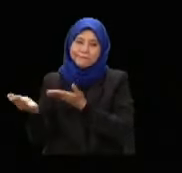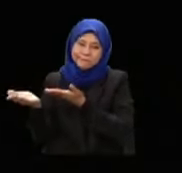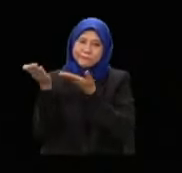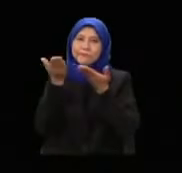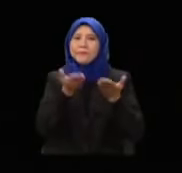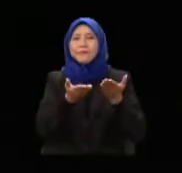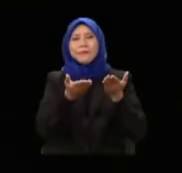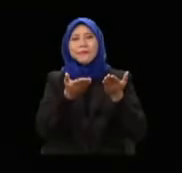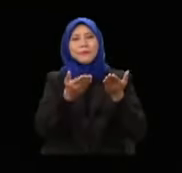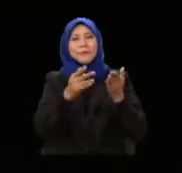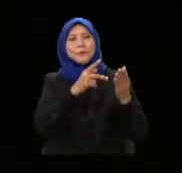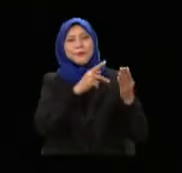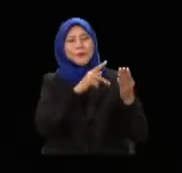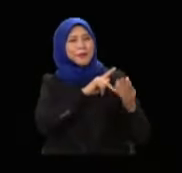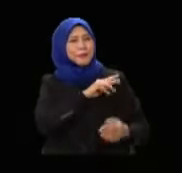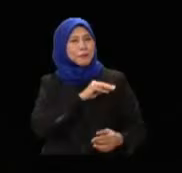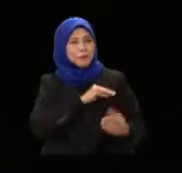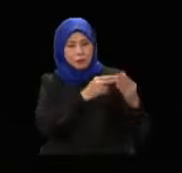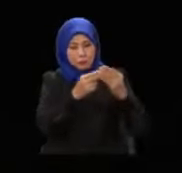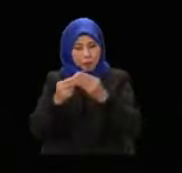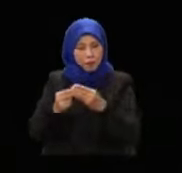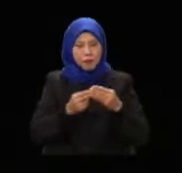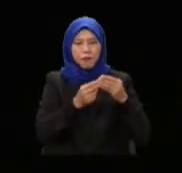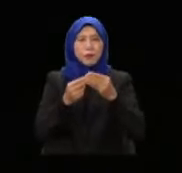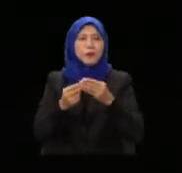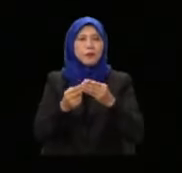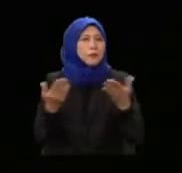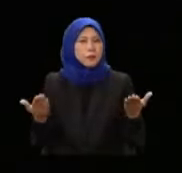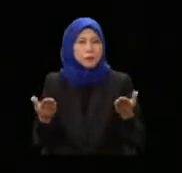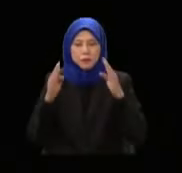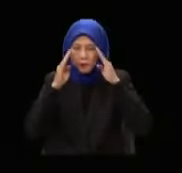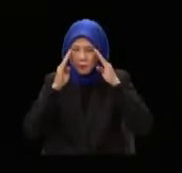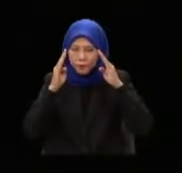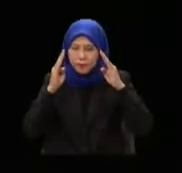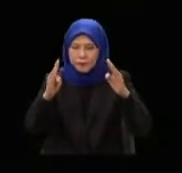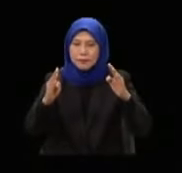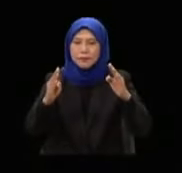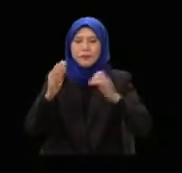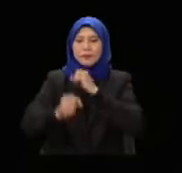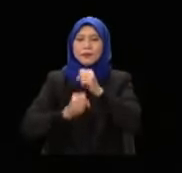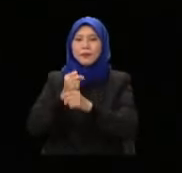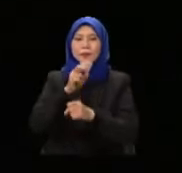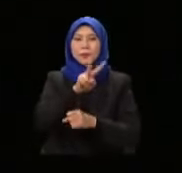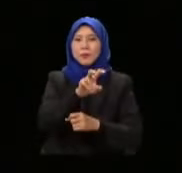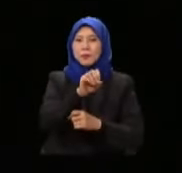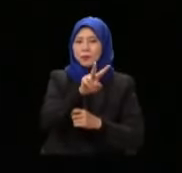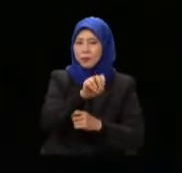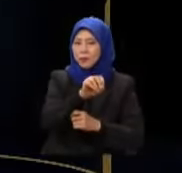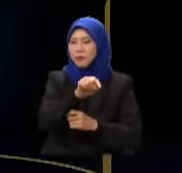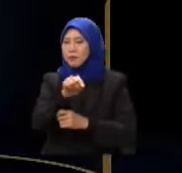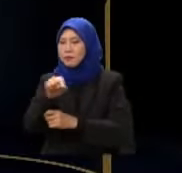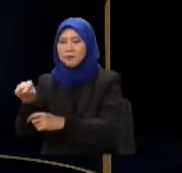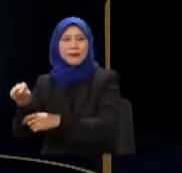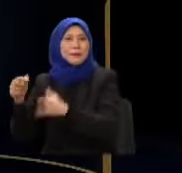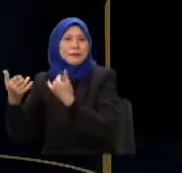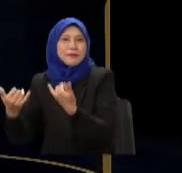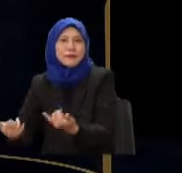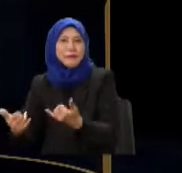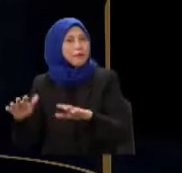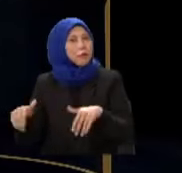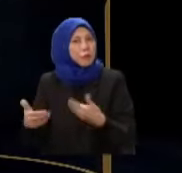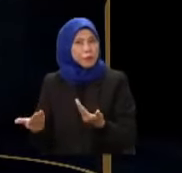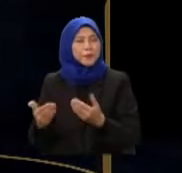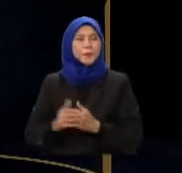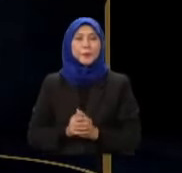dan aspek kepaduan nasional itu sendiri fokus satu untuk tahun 2020 hingga ke sekarang sangat saya